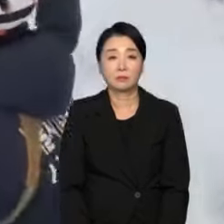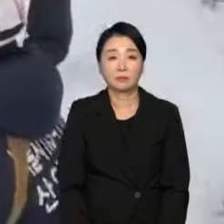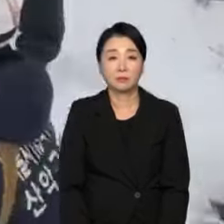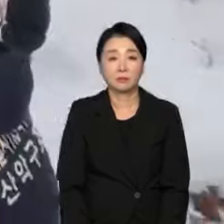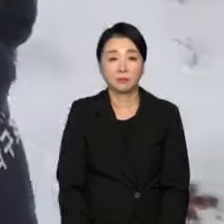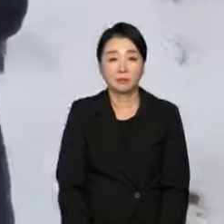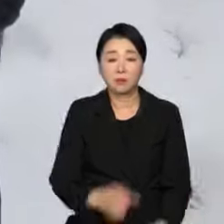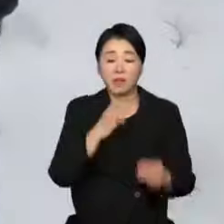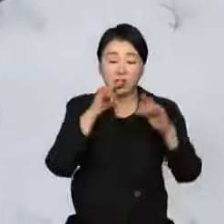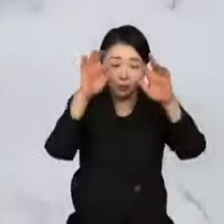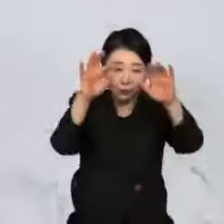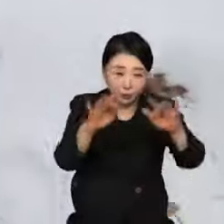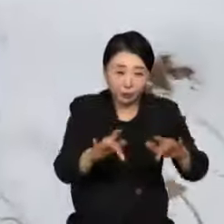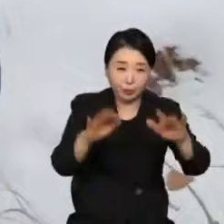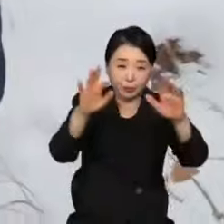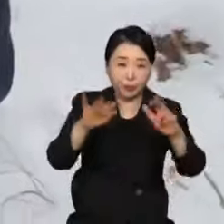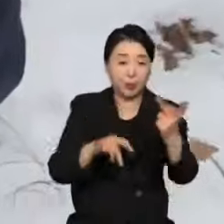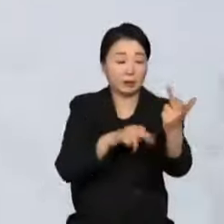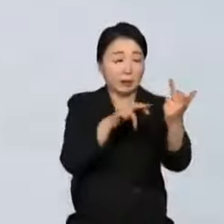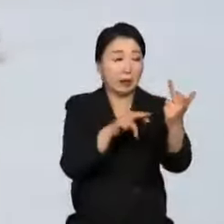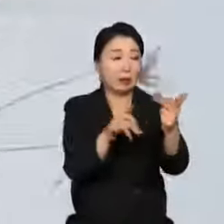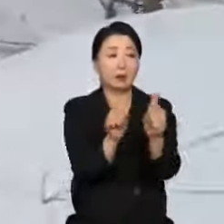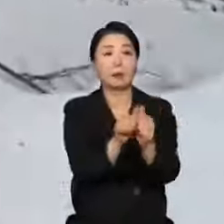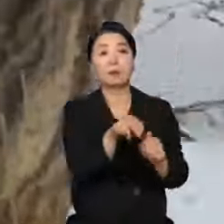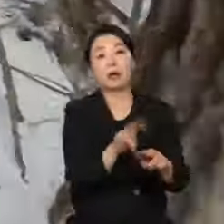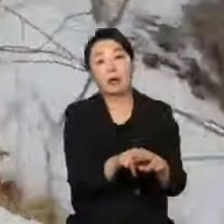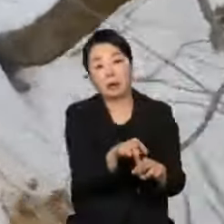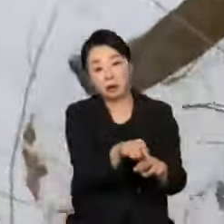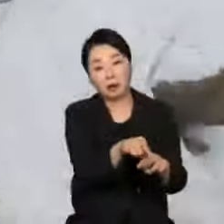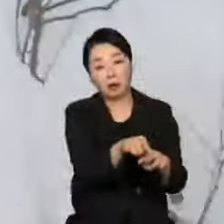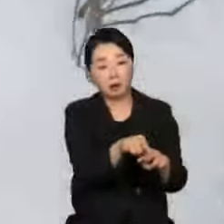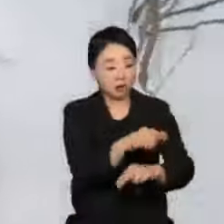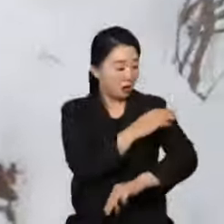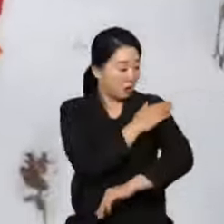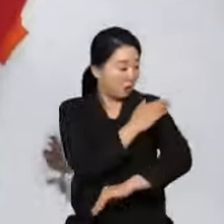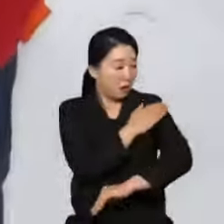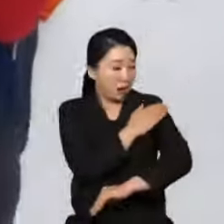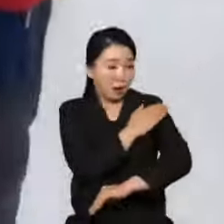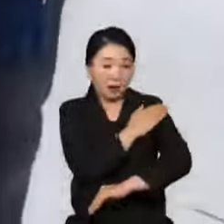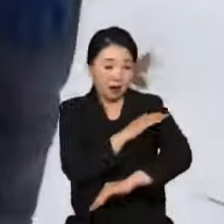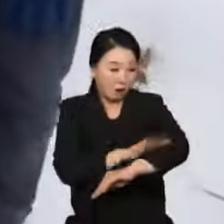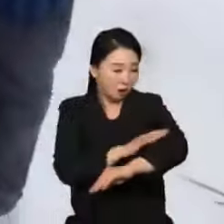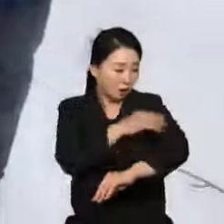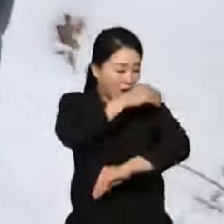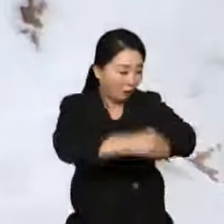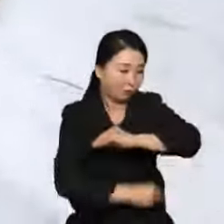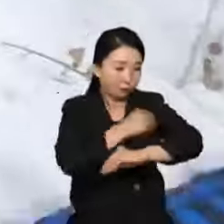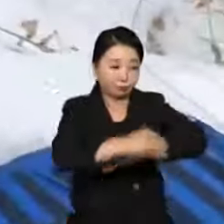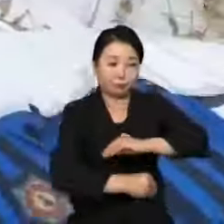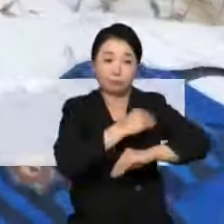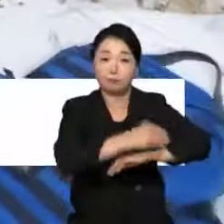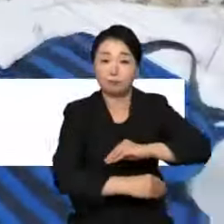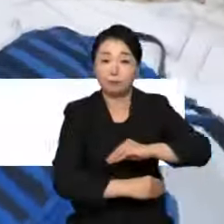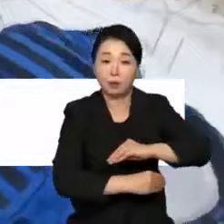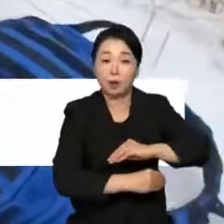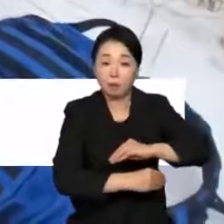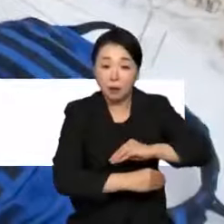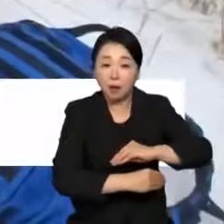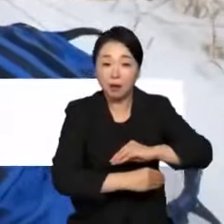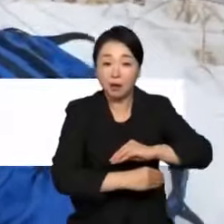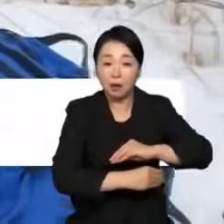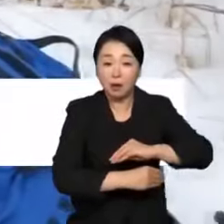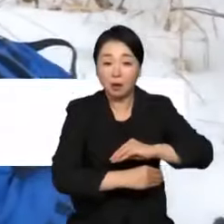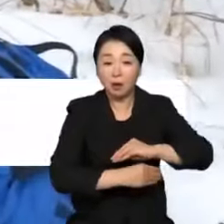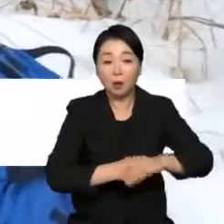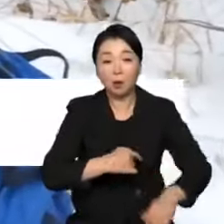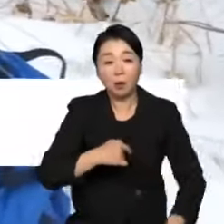눈 덮인 산 위에 한 남성이 앉아 있습니다. 팔과 어깨엔 붕대를 감고 있습니다. 그럼 혼자 먼저 해볼게요. 혼자